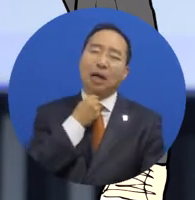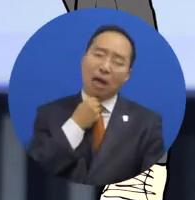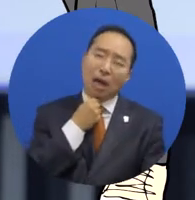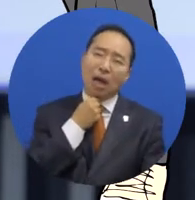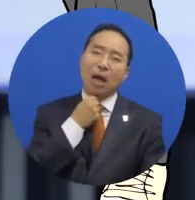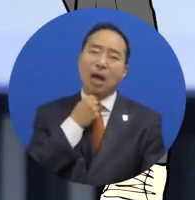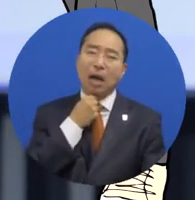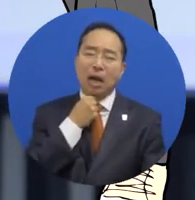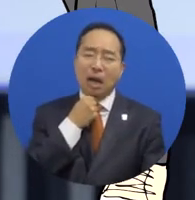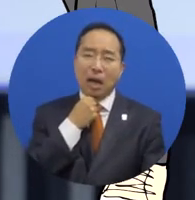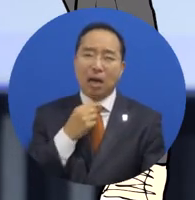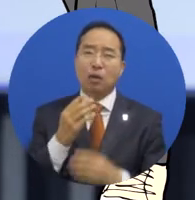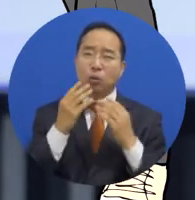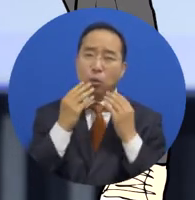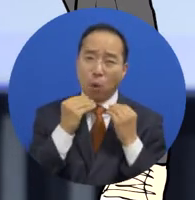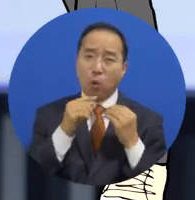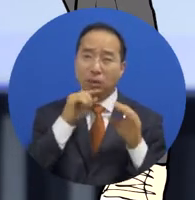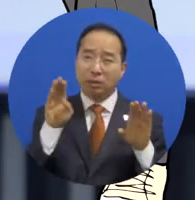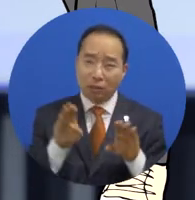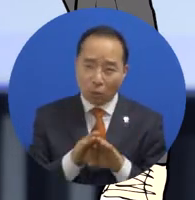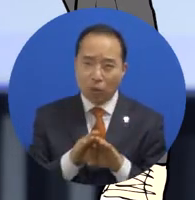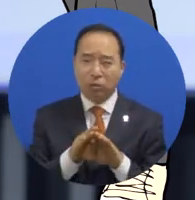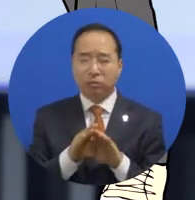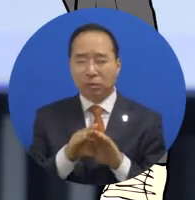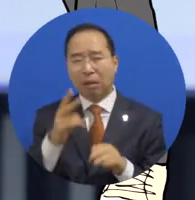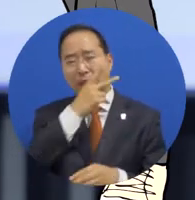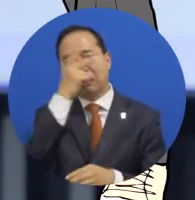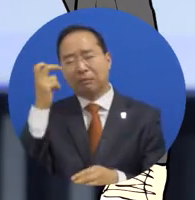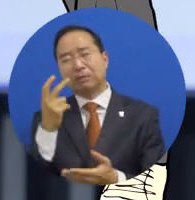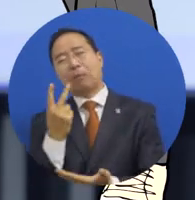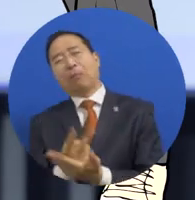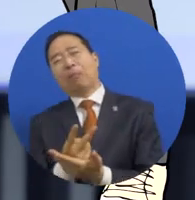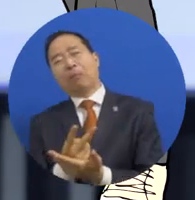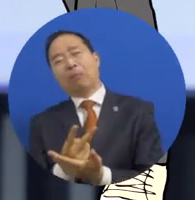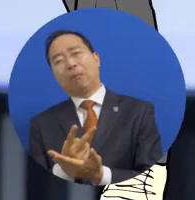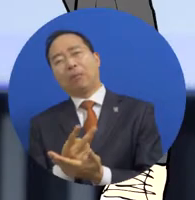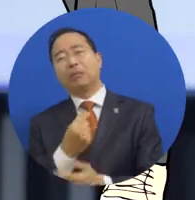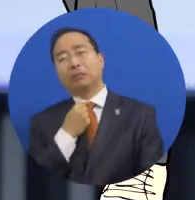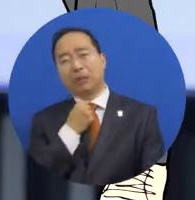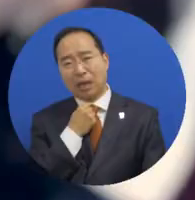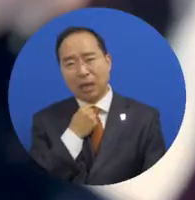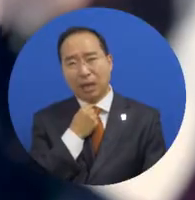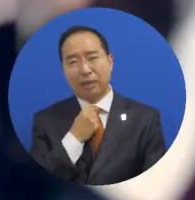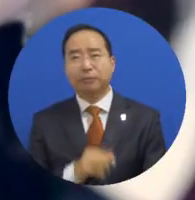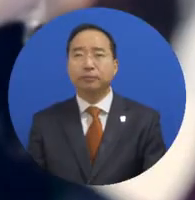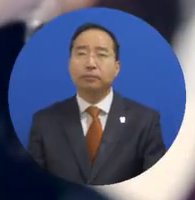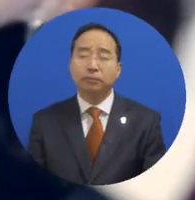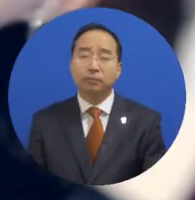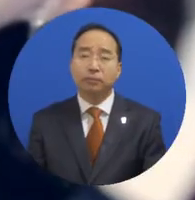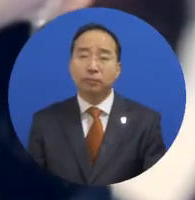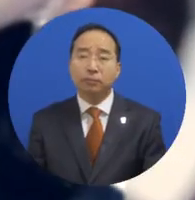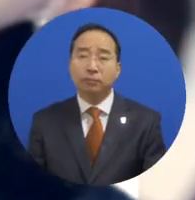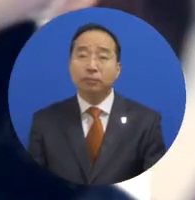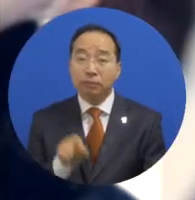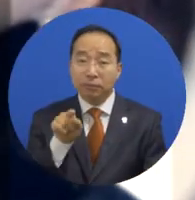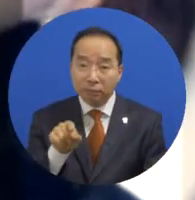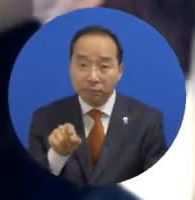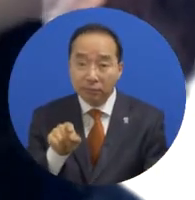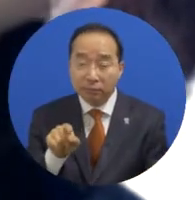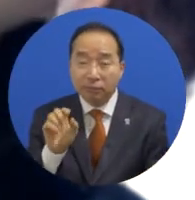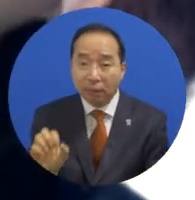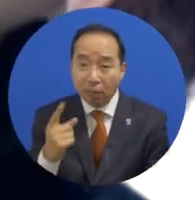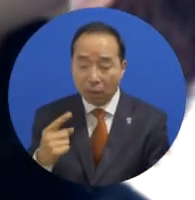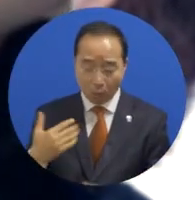좋겠다. 그래서 주말은 물론 퇴근하면 바로 소파에 누워서 잠드는 나날. 그런데 그게 바로